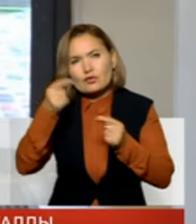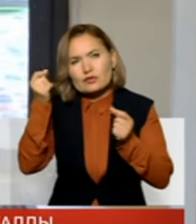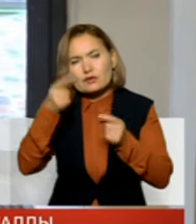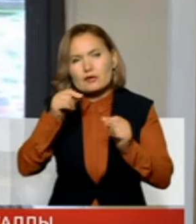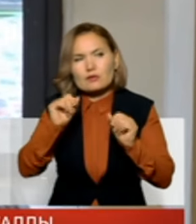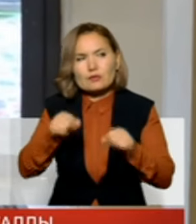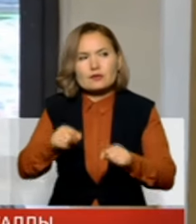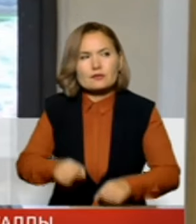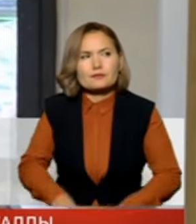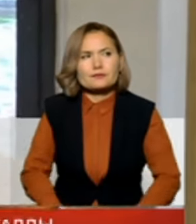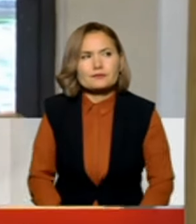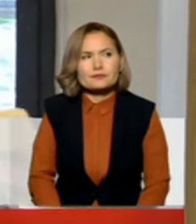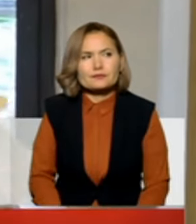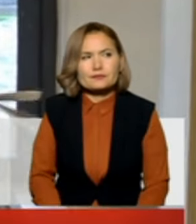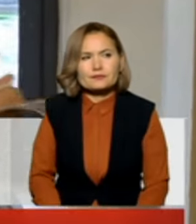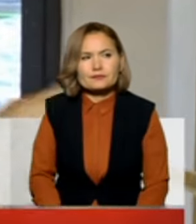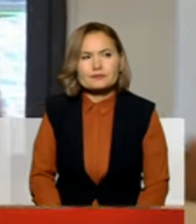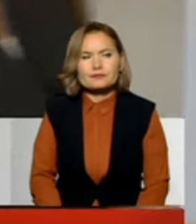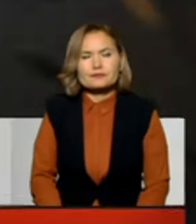анықтай аласыз.